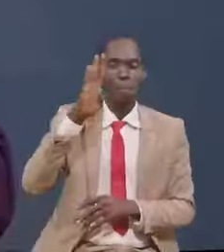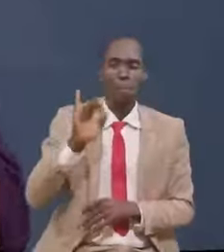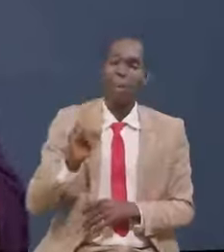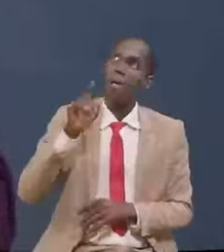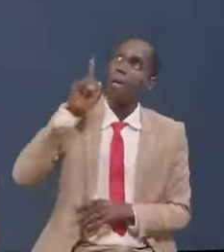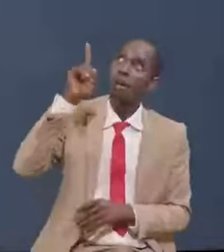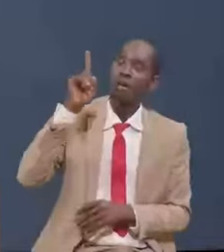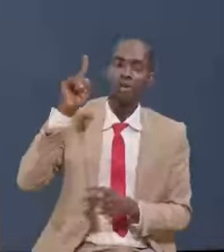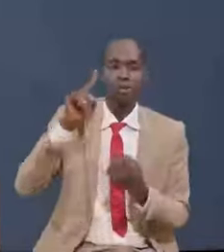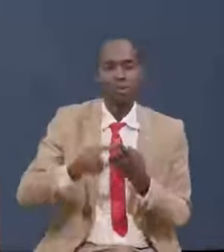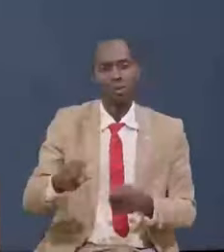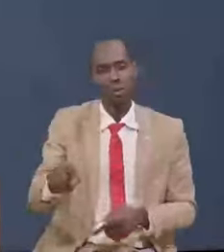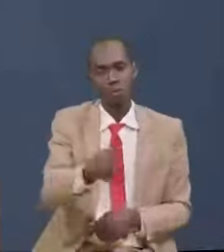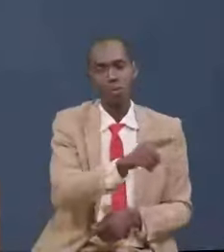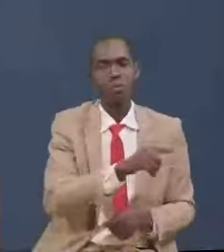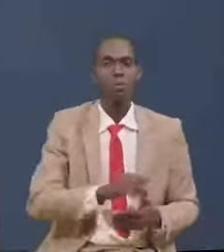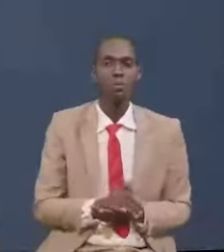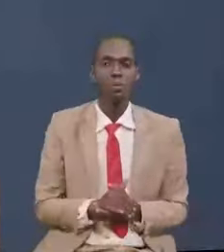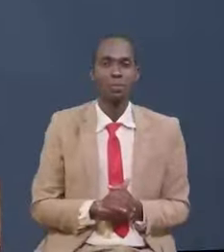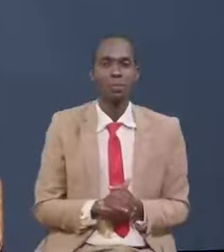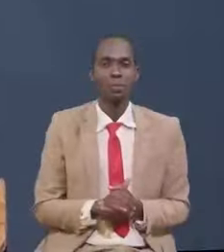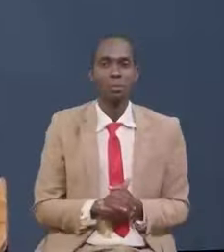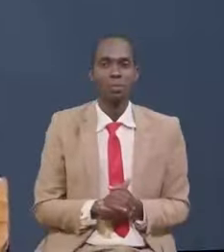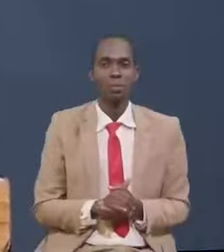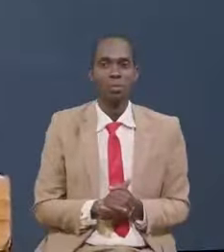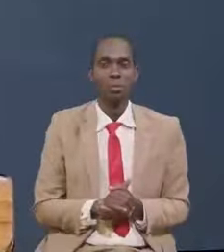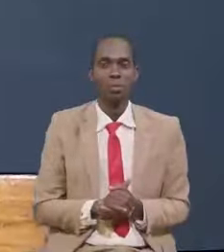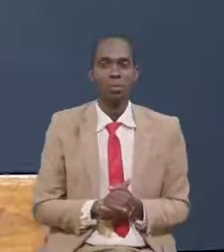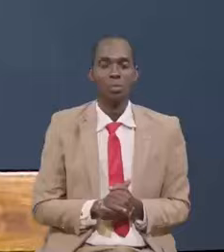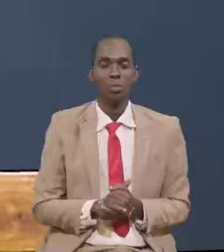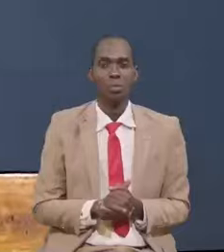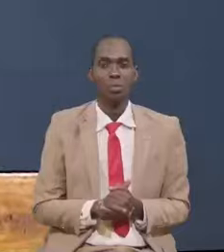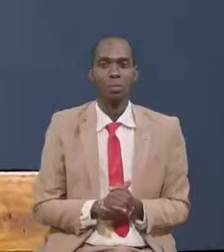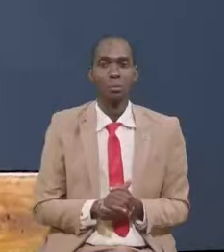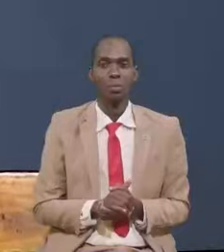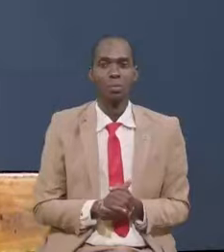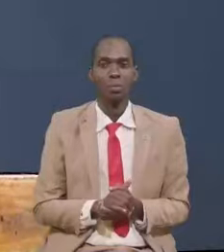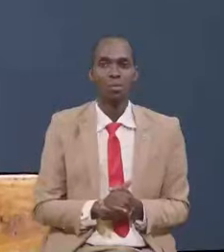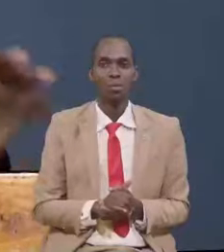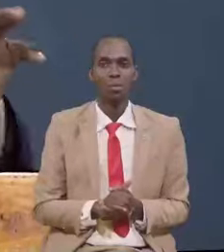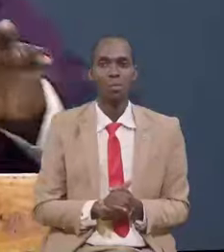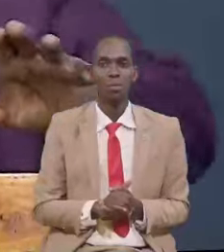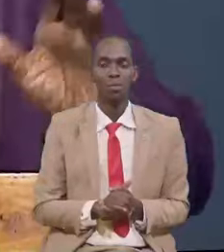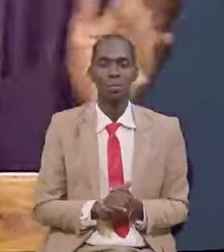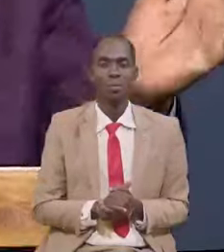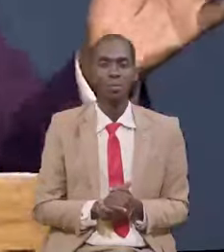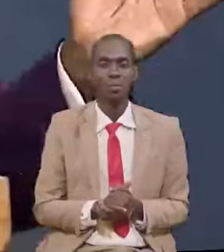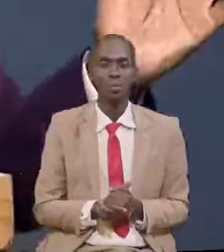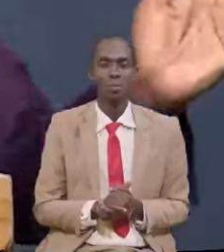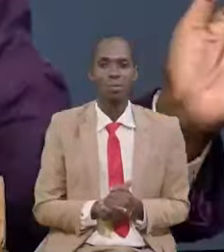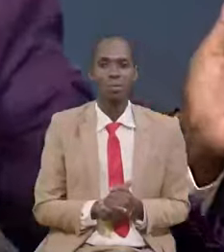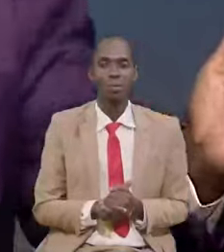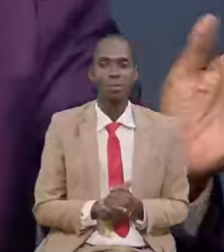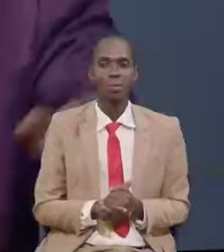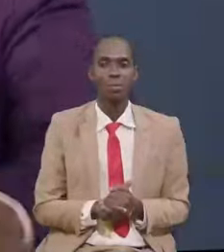Et la puissance pour te délivrer, pour te sauver, te sortir de là où tu es, pour te placer au sommet de la montagne.